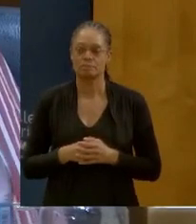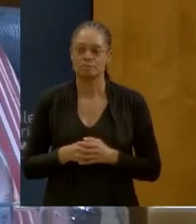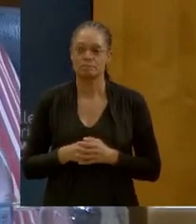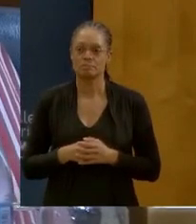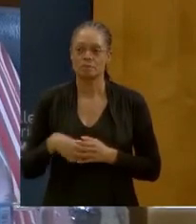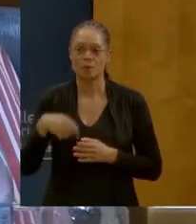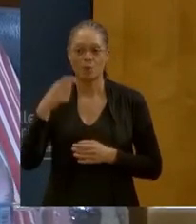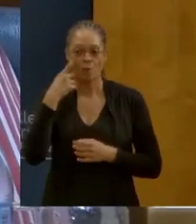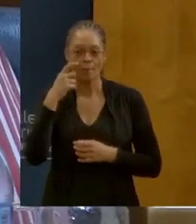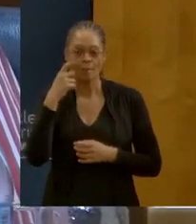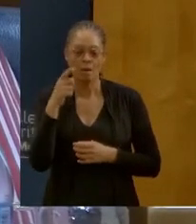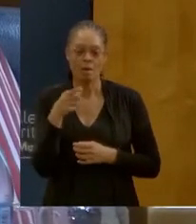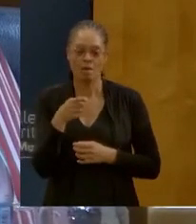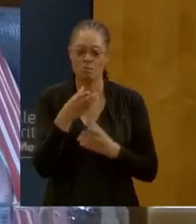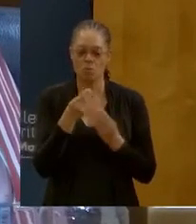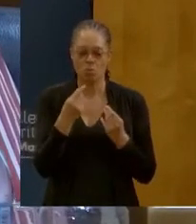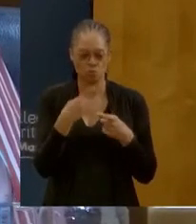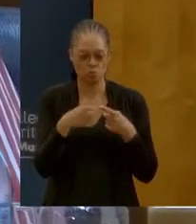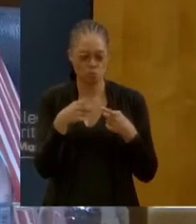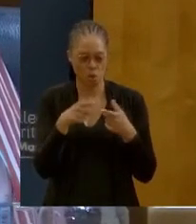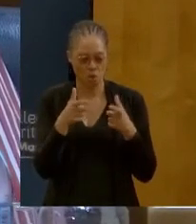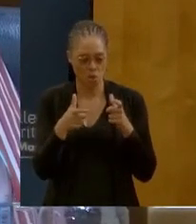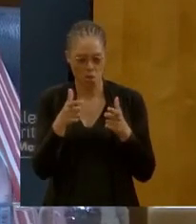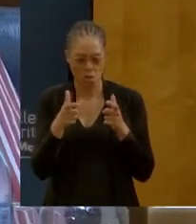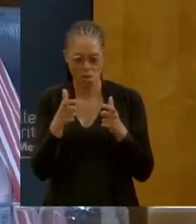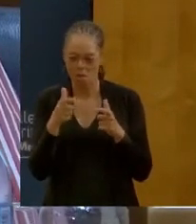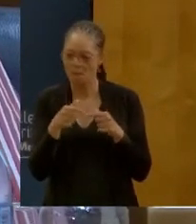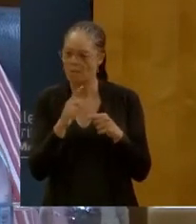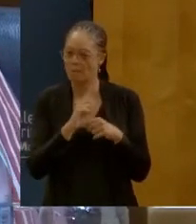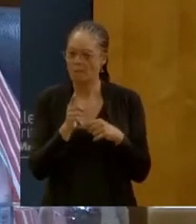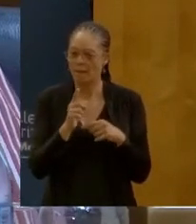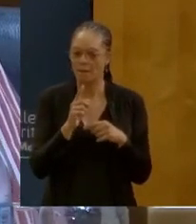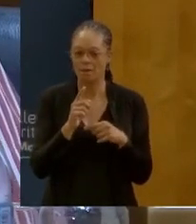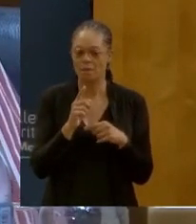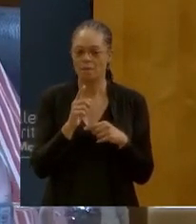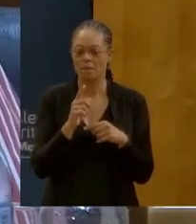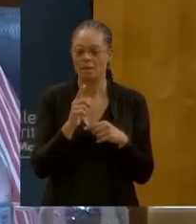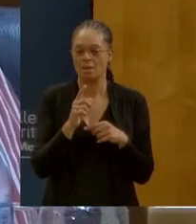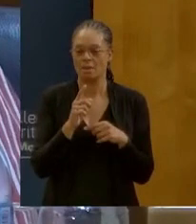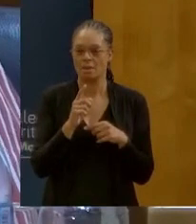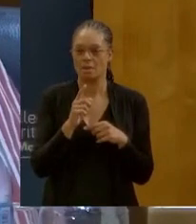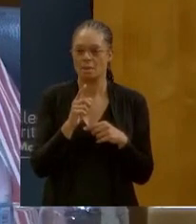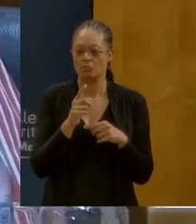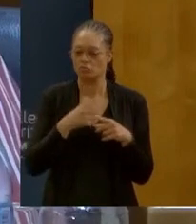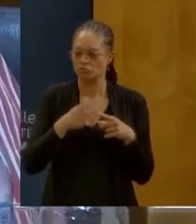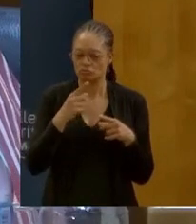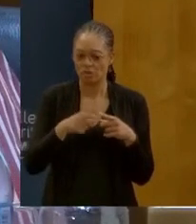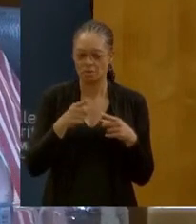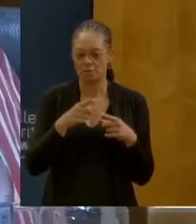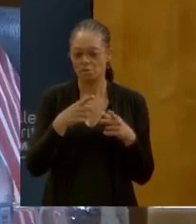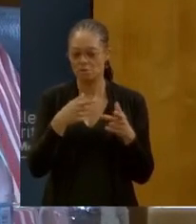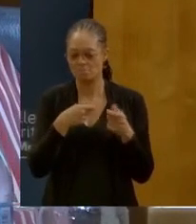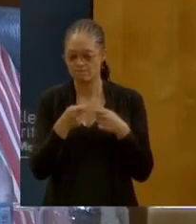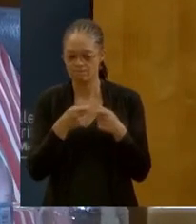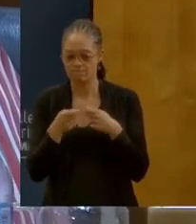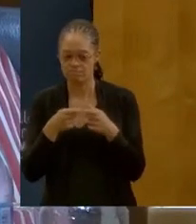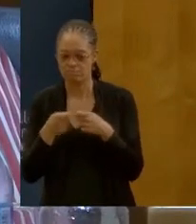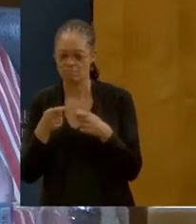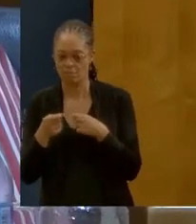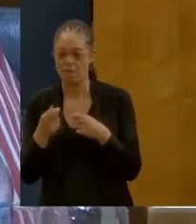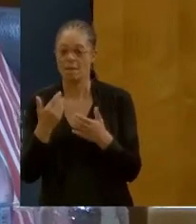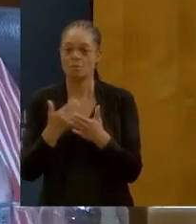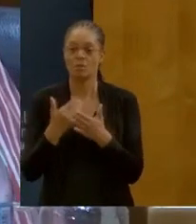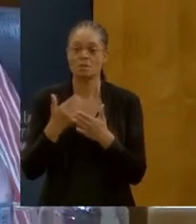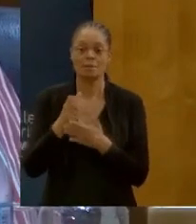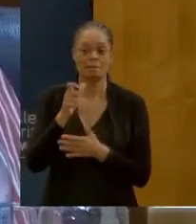avait beaucoup d'irrégularités dans cette affaire. Beaucoup trop d'irrégularités. C'est la raison pour laquelle le payeur a